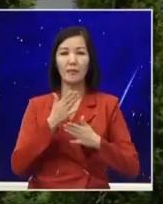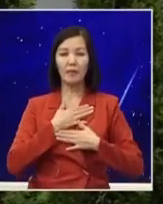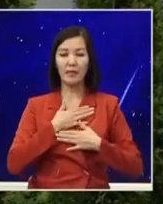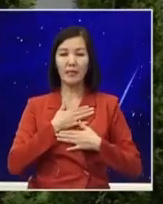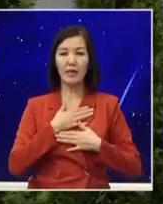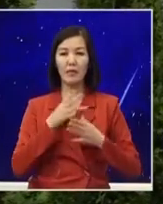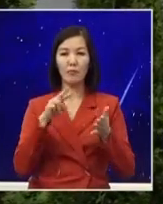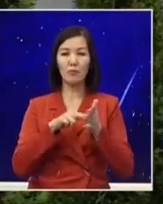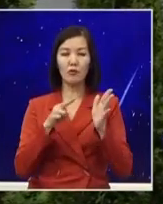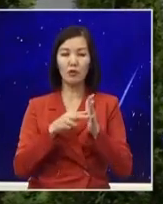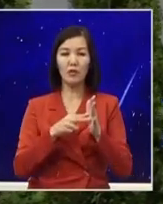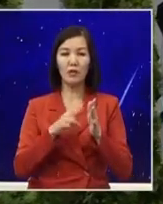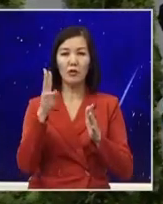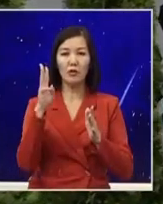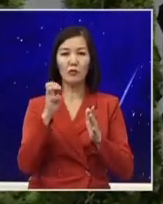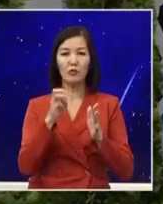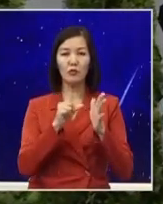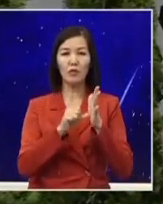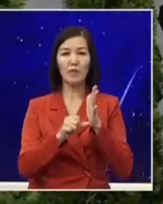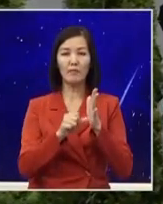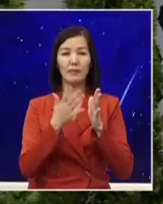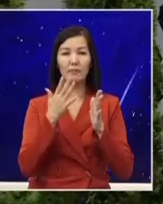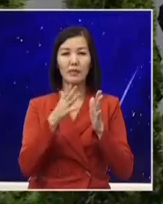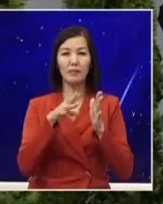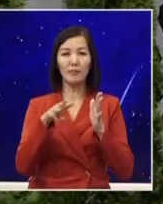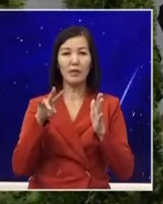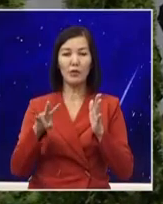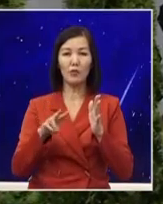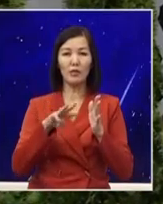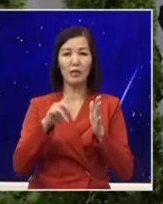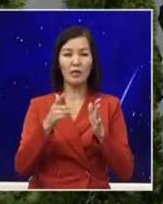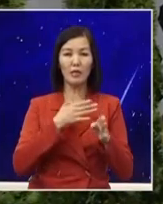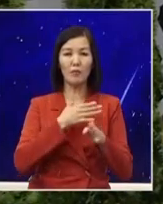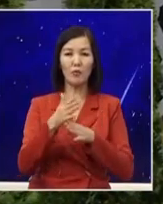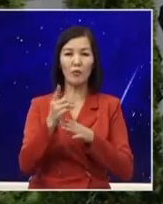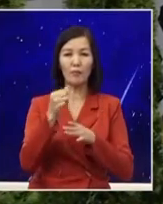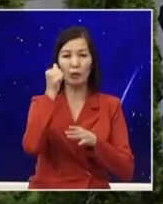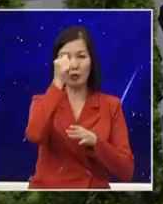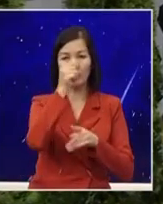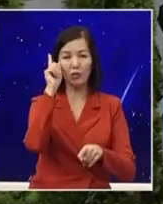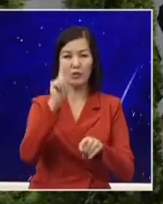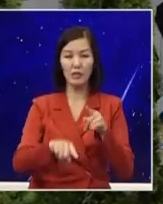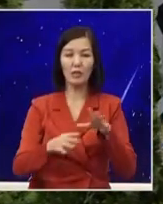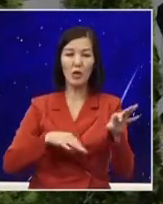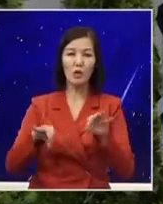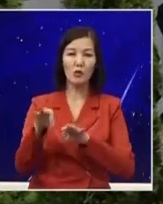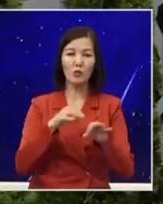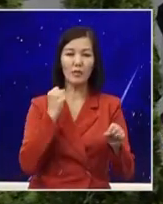жергілікті бюджеттен 365 миллион теңге бөліп, тез уақытта бір жылдың ішінде жобасында